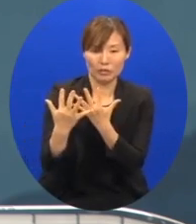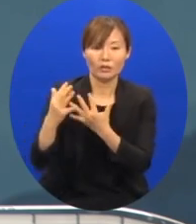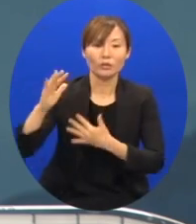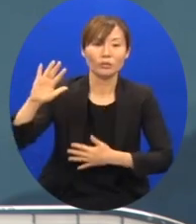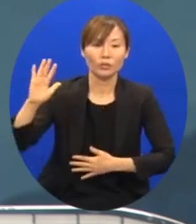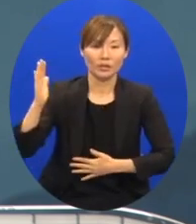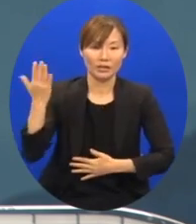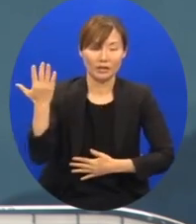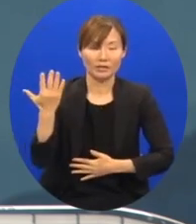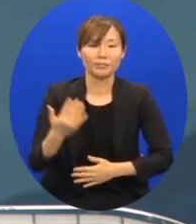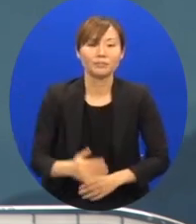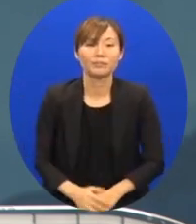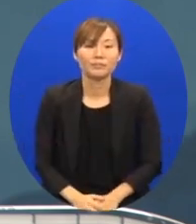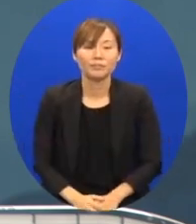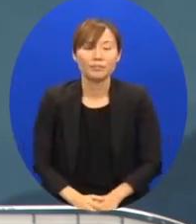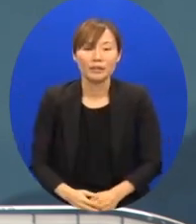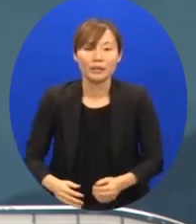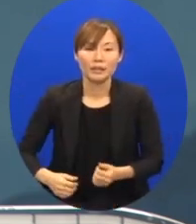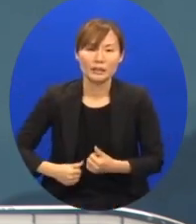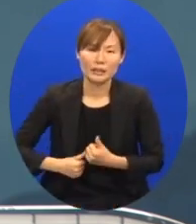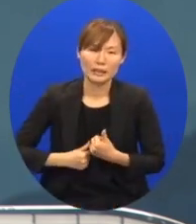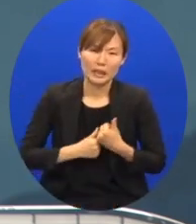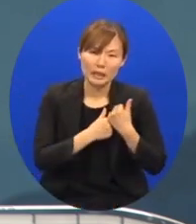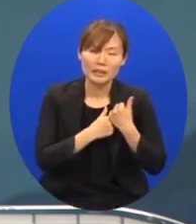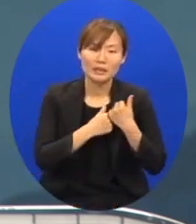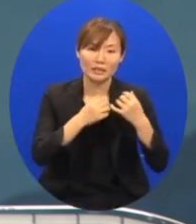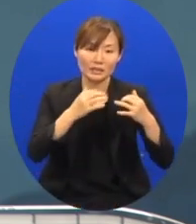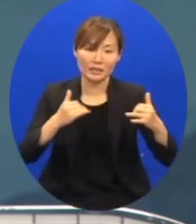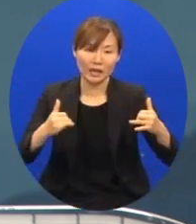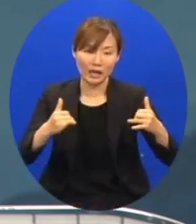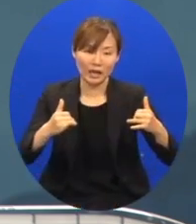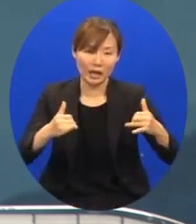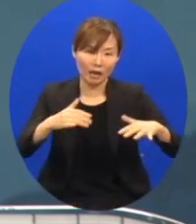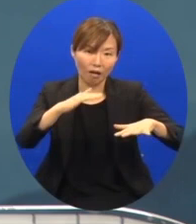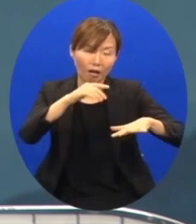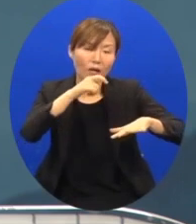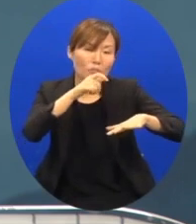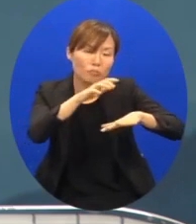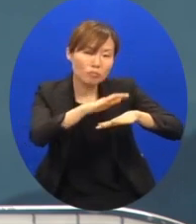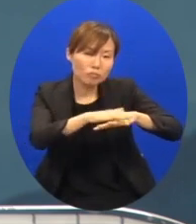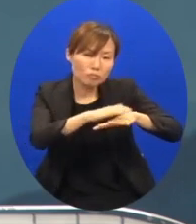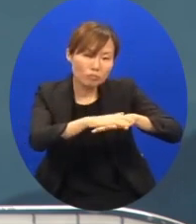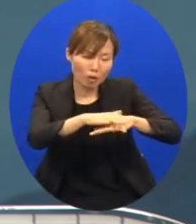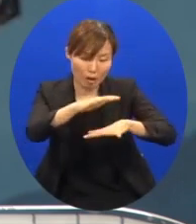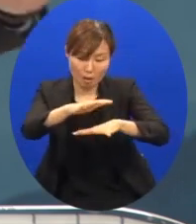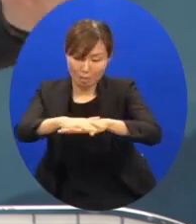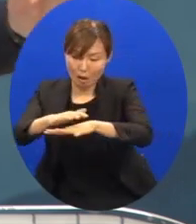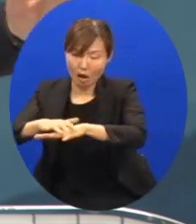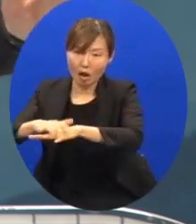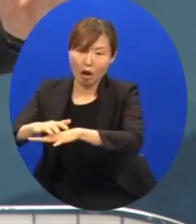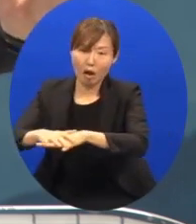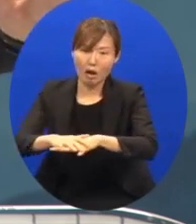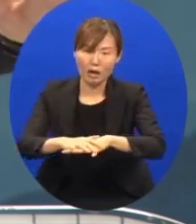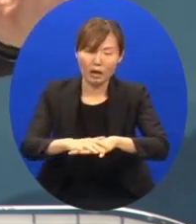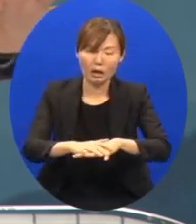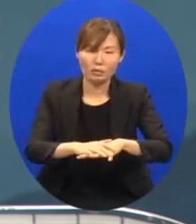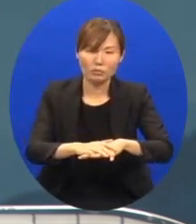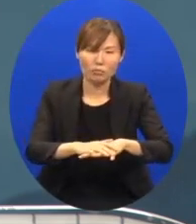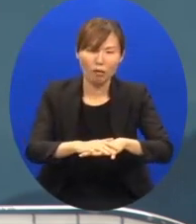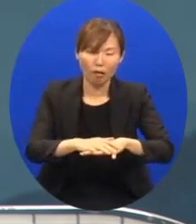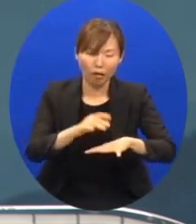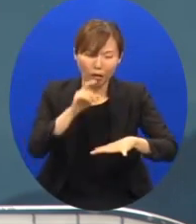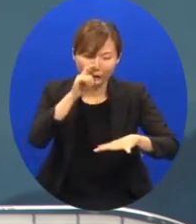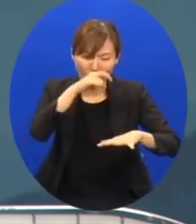게으른 자 에 그 논 밭 보니까 잡초가 우거져 있더라구요